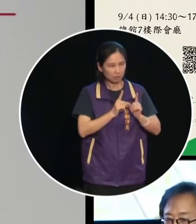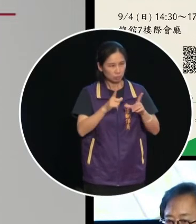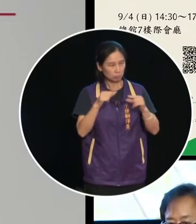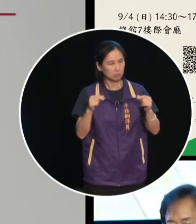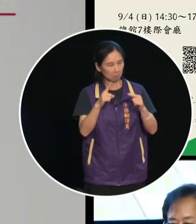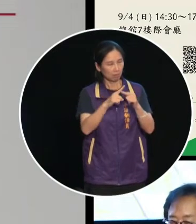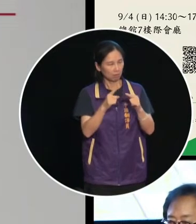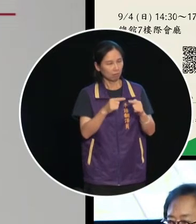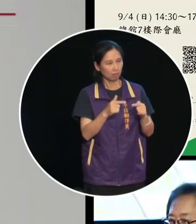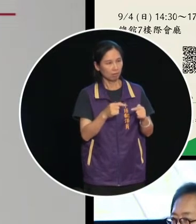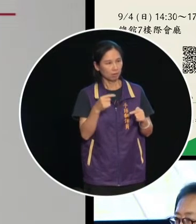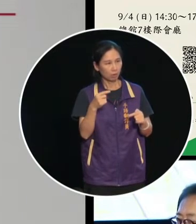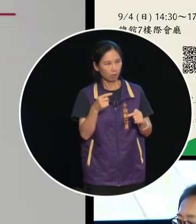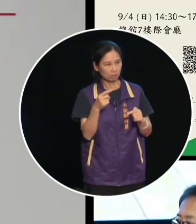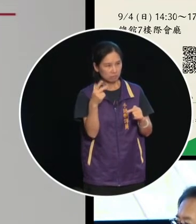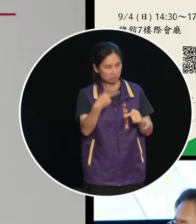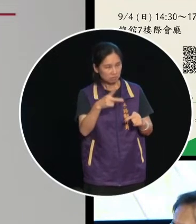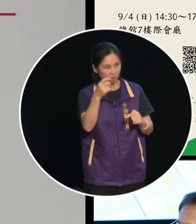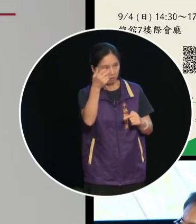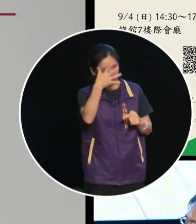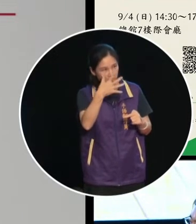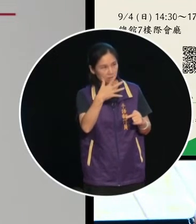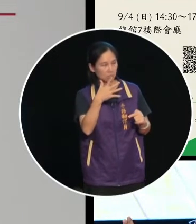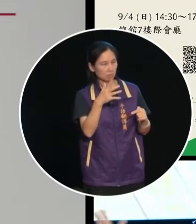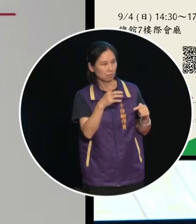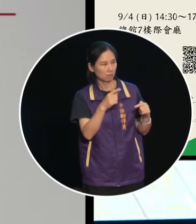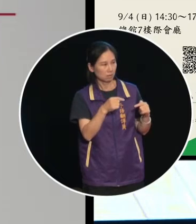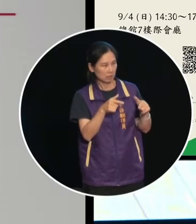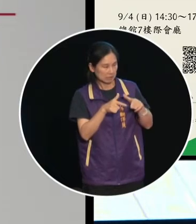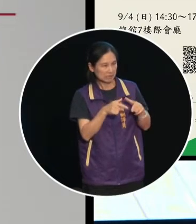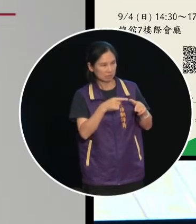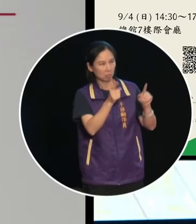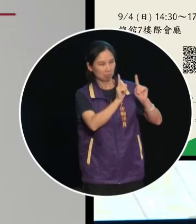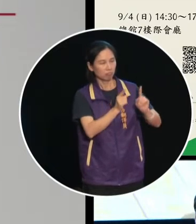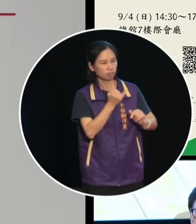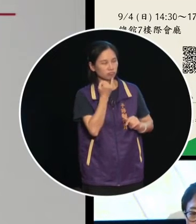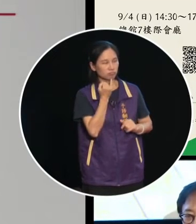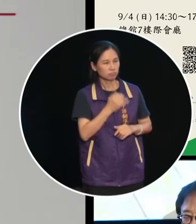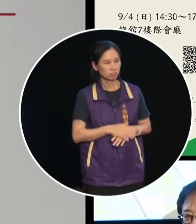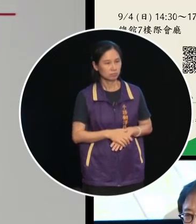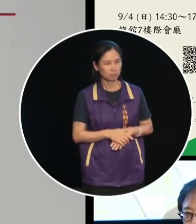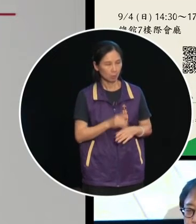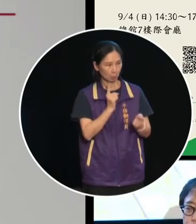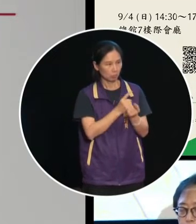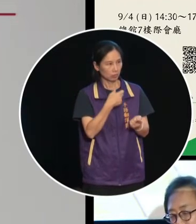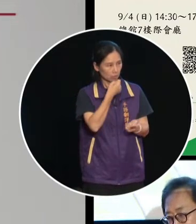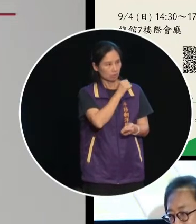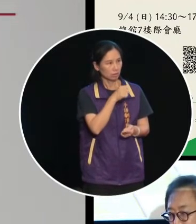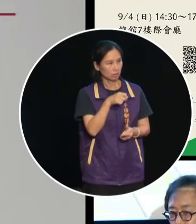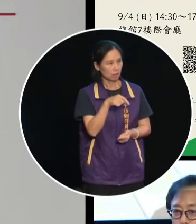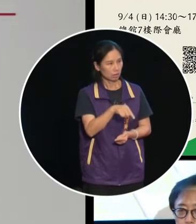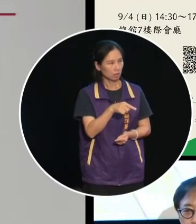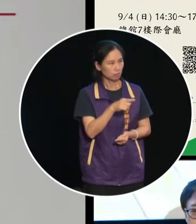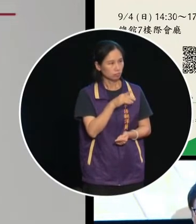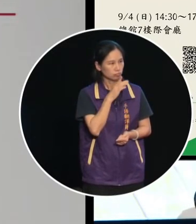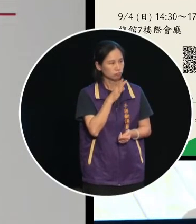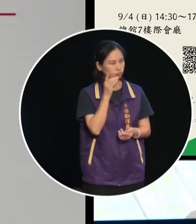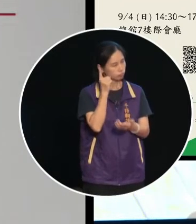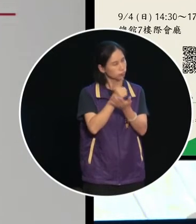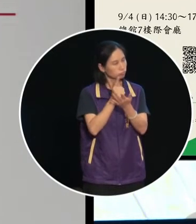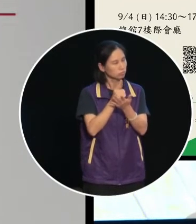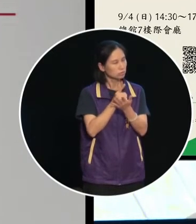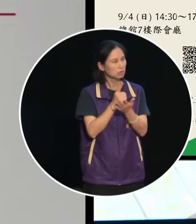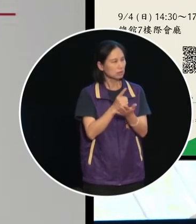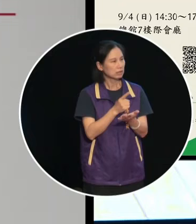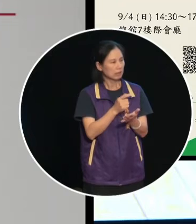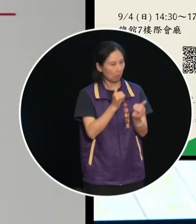心，或者是年轻人的心理，所以就还是民主。所以对台湾来说，是民主是每天有的东西。